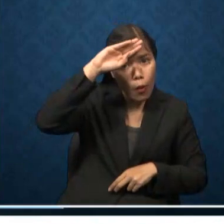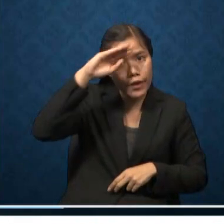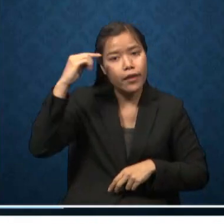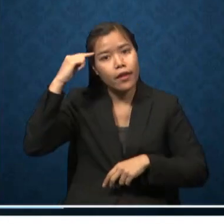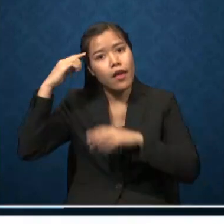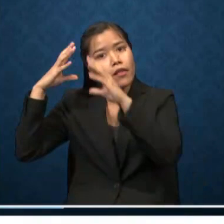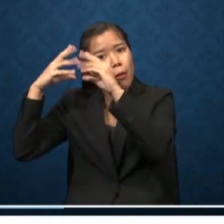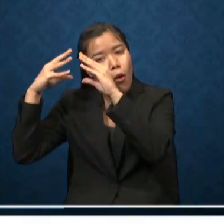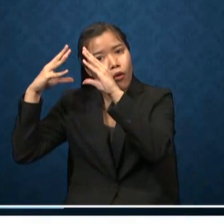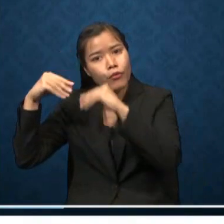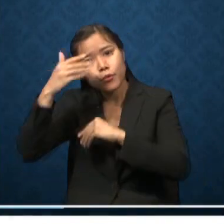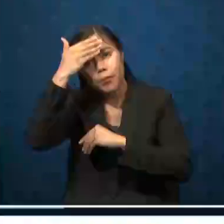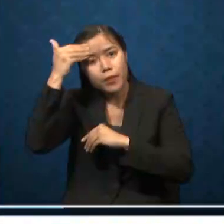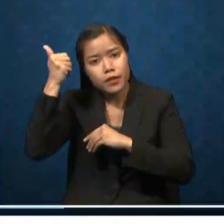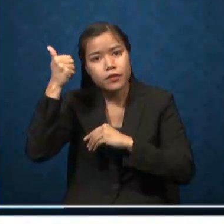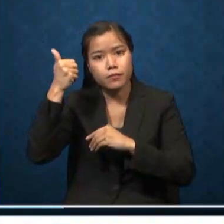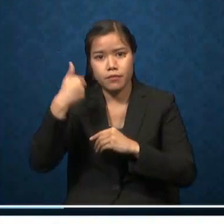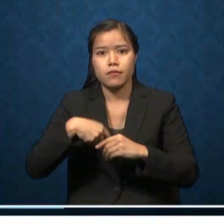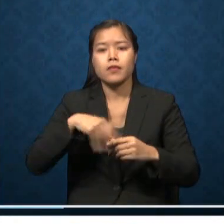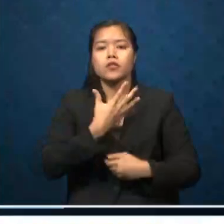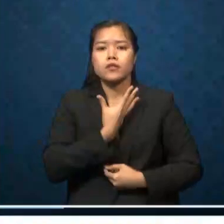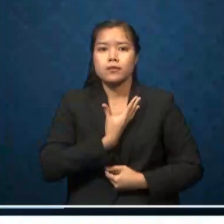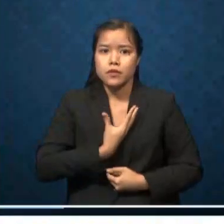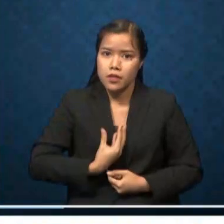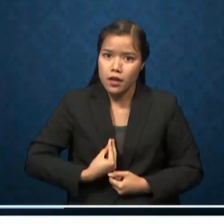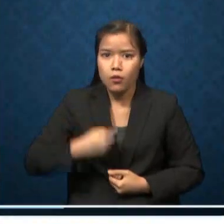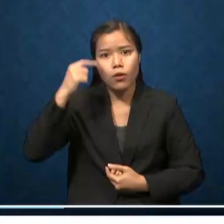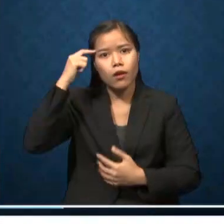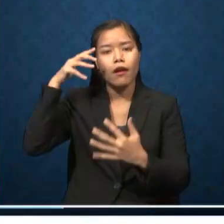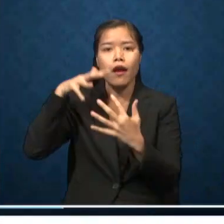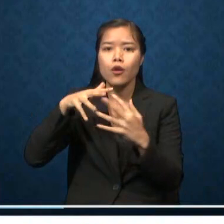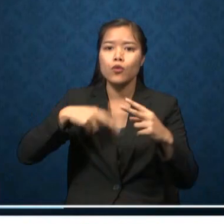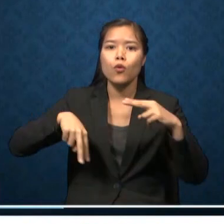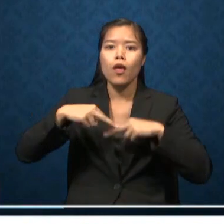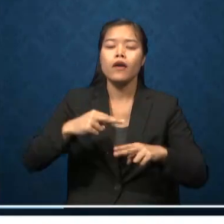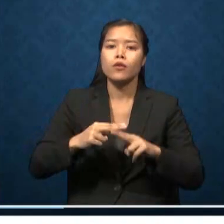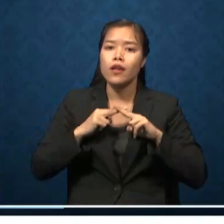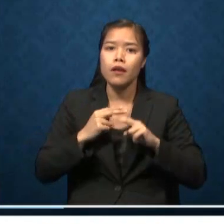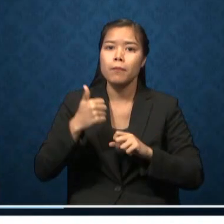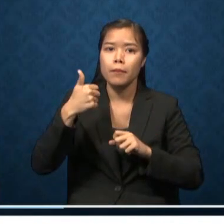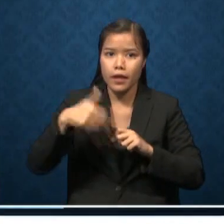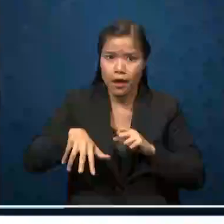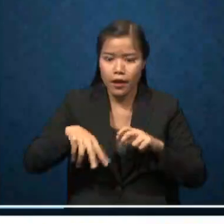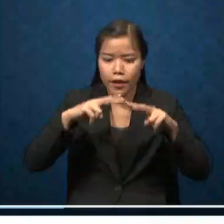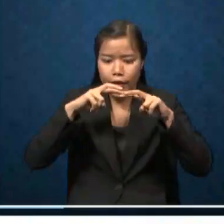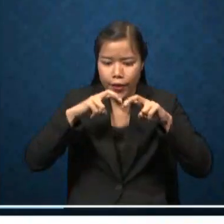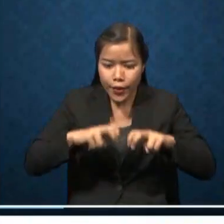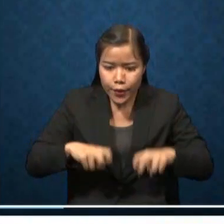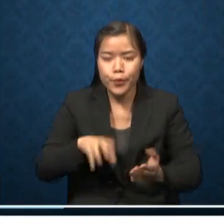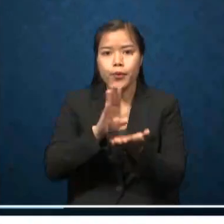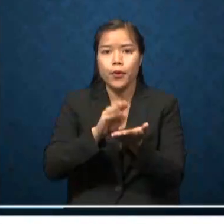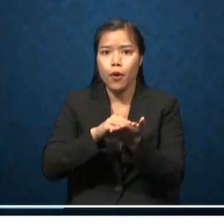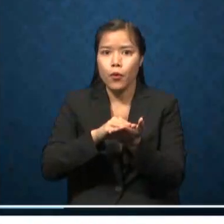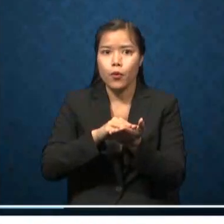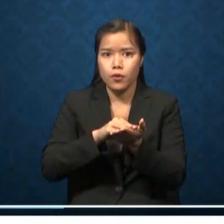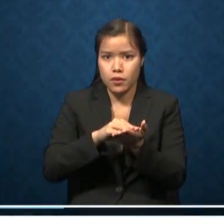ไปกับกรมแพทย์บูรณาการในส่วนของซึมเศร้าเอ่อดูแลตัวเองไม่ได้พบว่ามีการคัดกรองแล้วนะคะแล้วก็มีภาวะซึมเศร้าเกิน